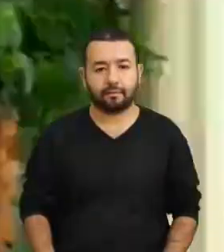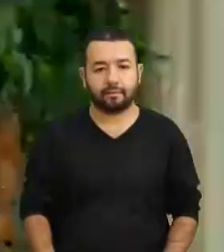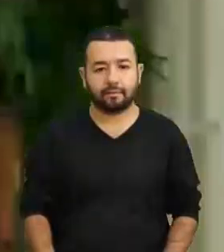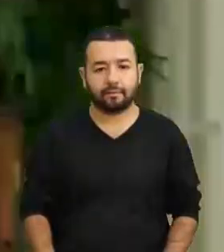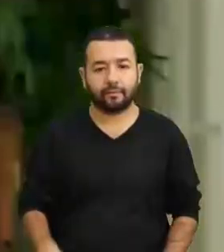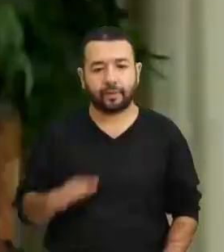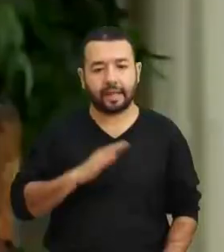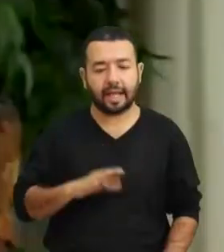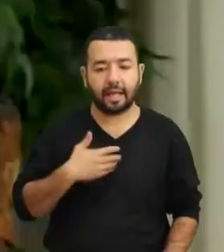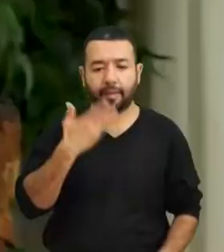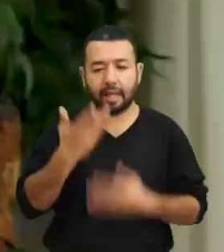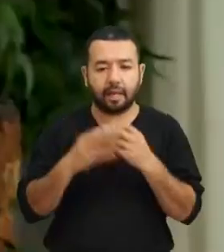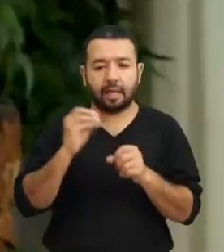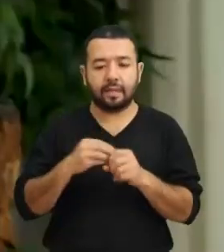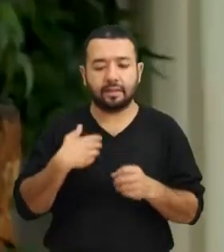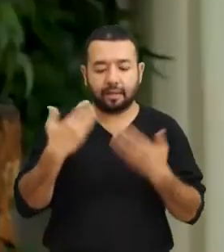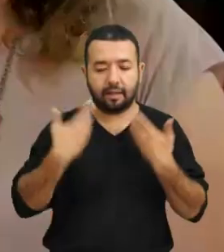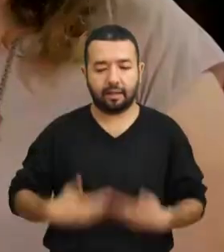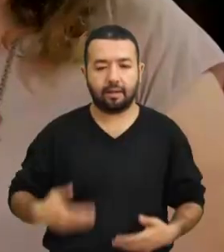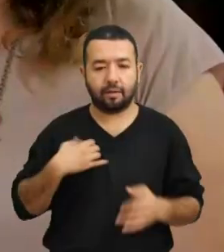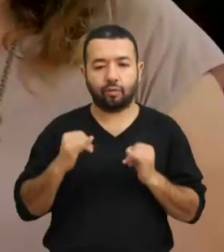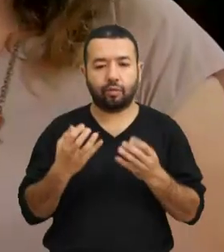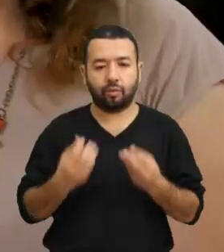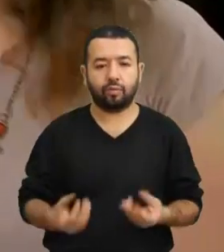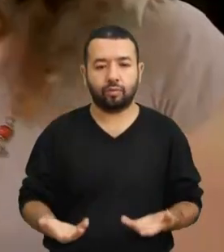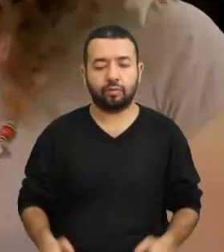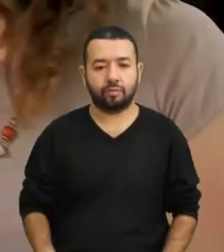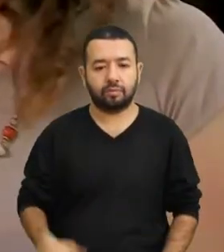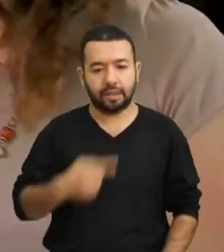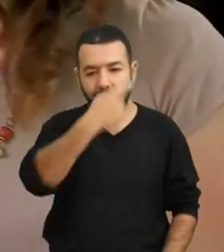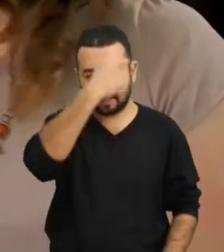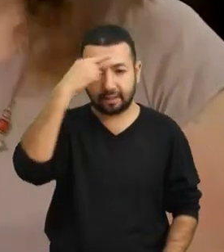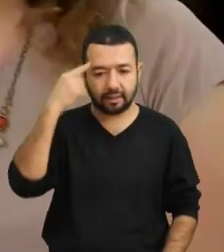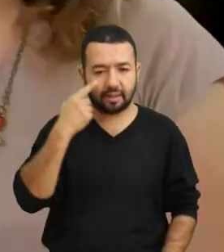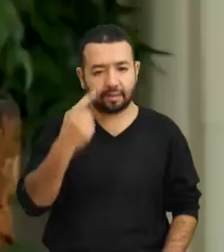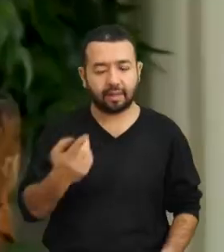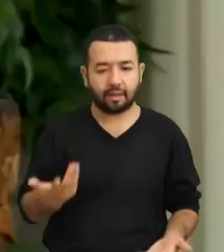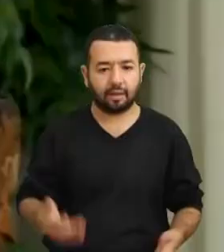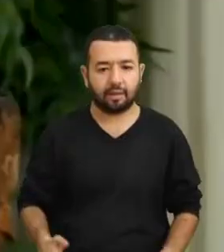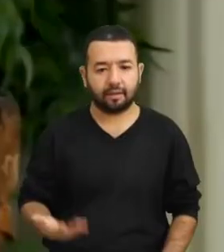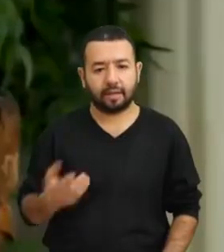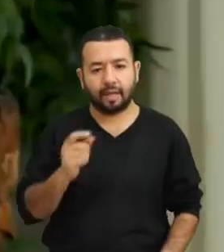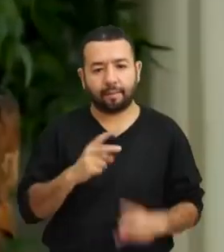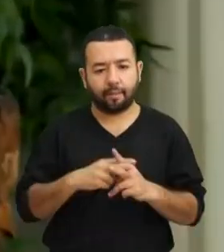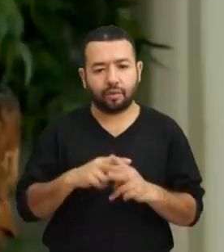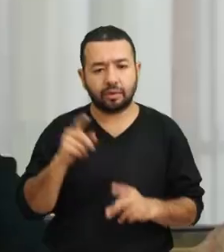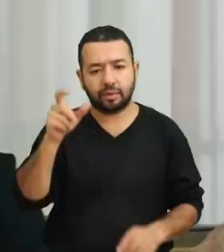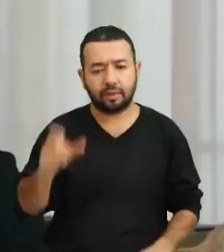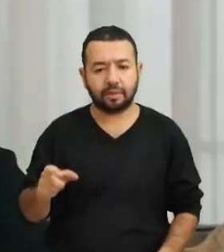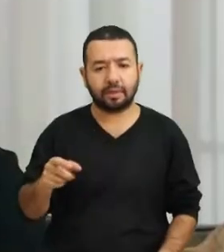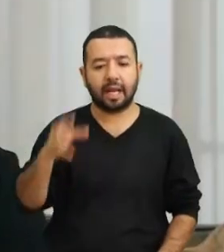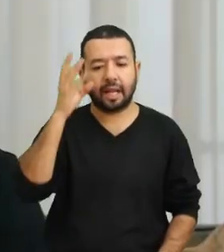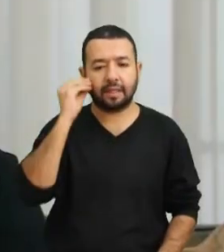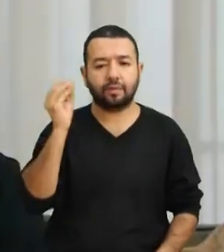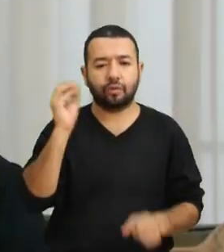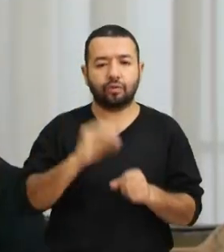Şimdi. Derdimi anlatana kadar da işte bu hale geldim. Şansa bak ya. Ya memur beyler durumu